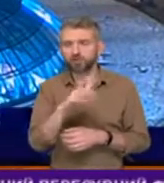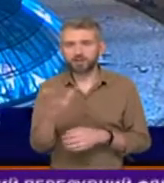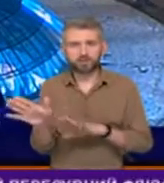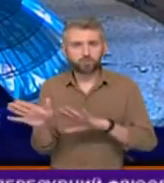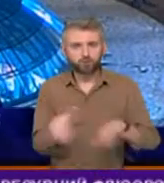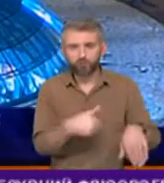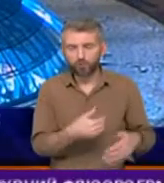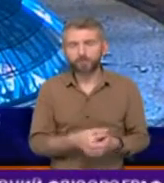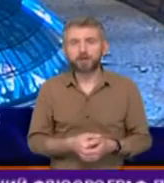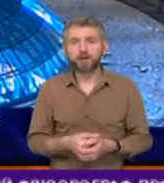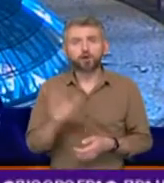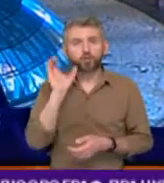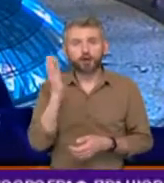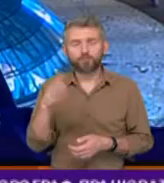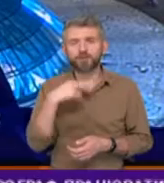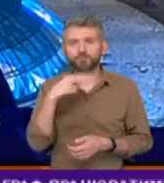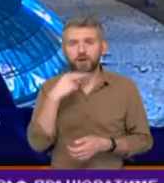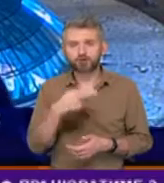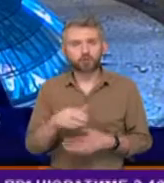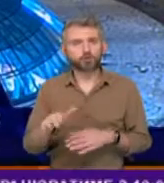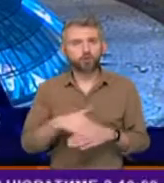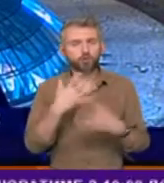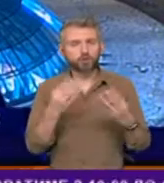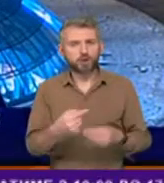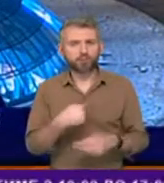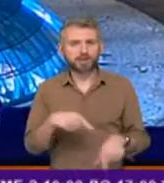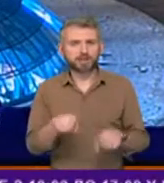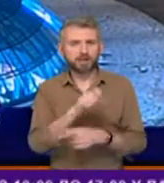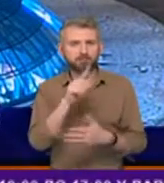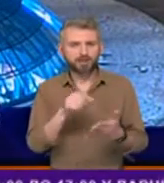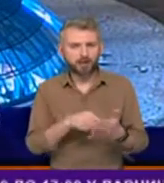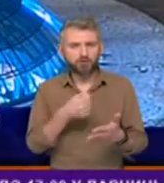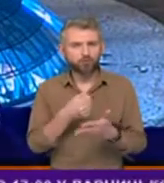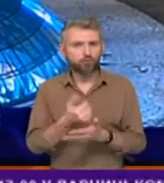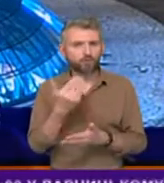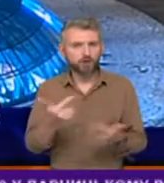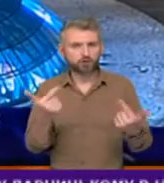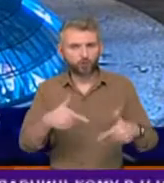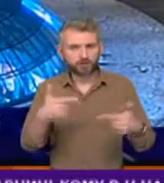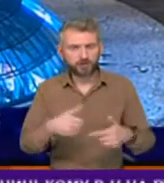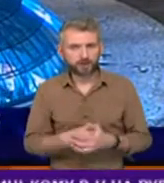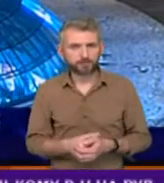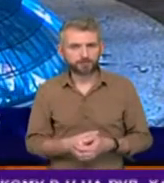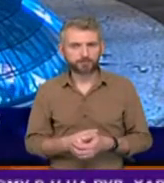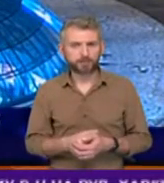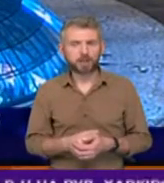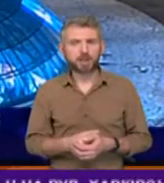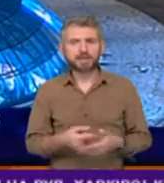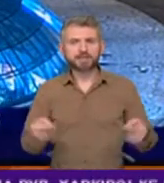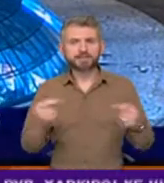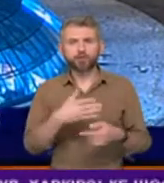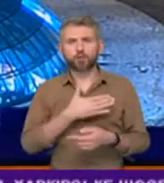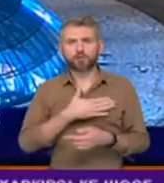ефіра. І немає. Алло, ми вас слухаємо уважно. Доброго дня. У мене таке питання до ваших гостей. Згідно з